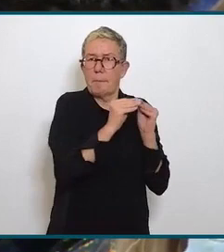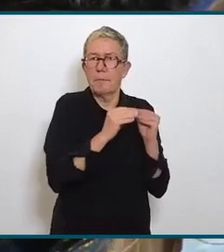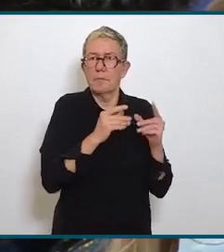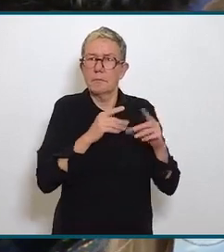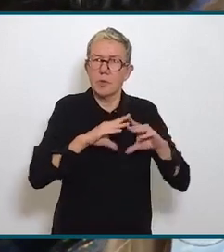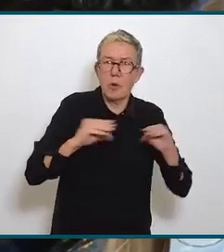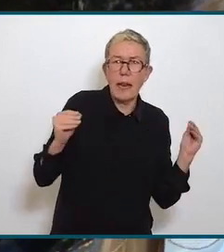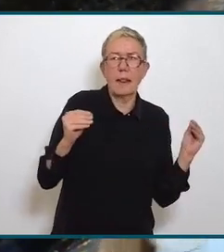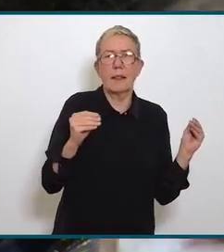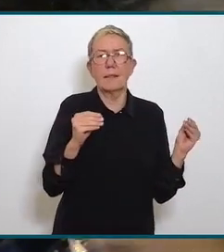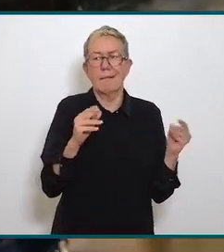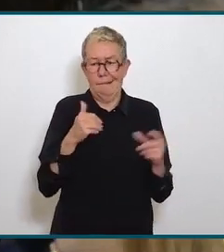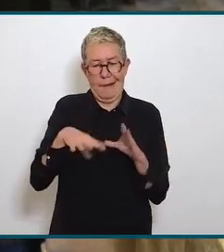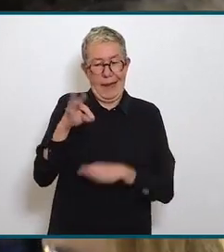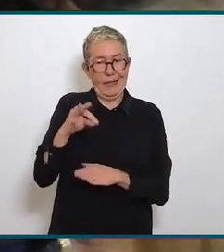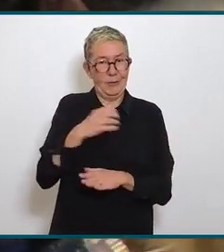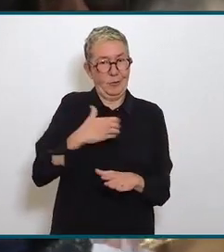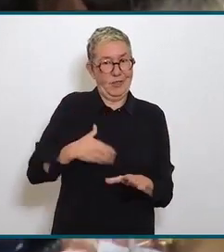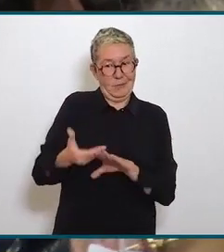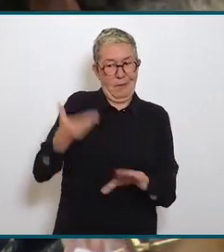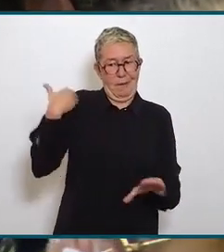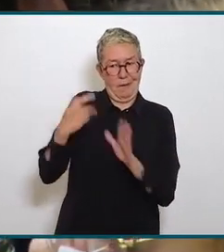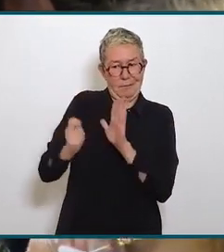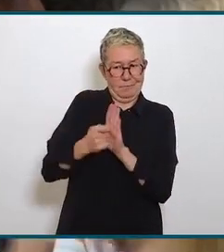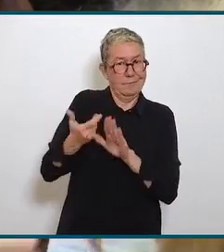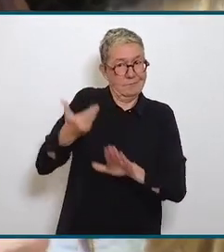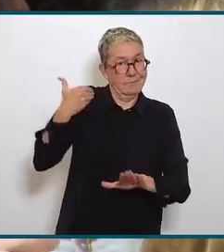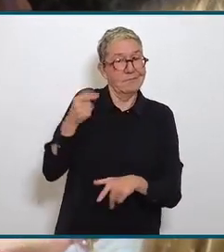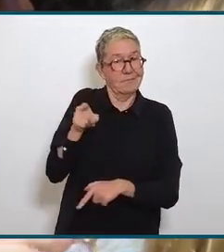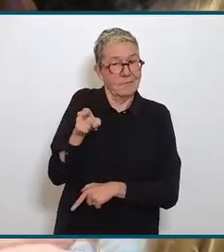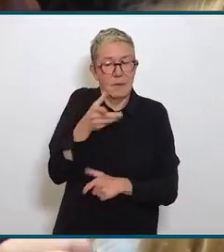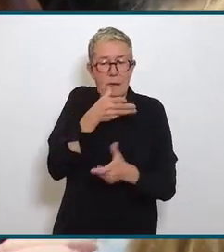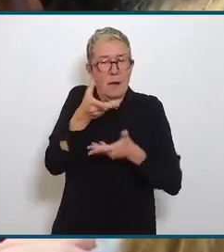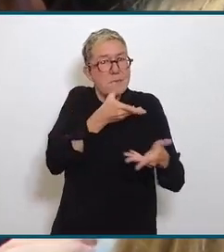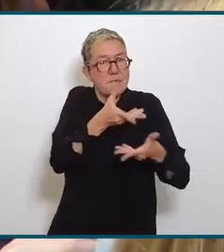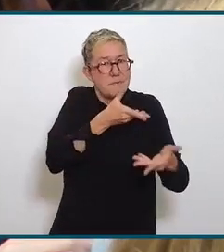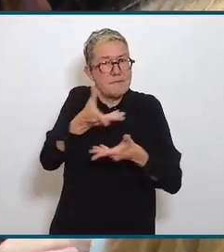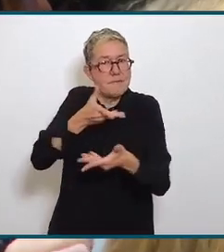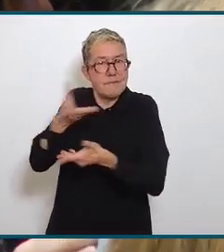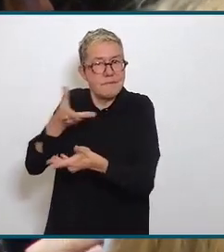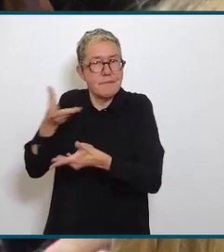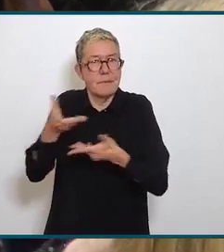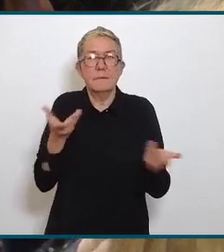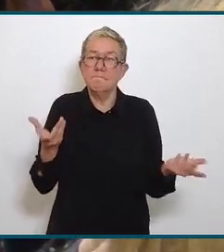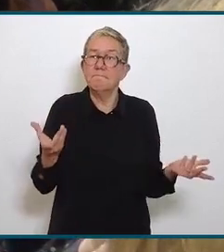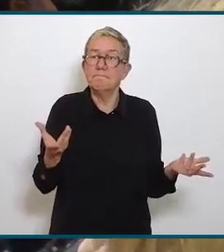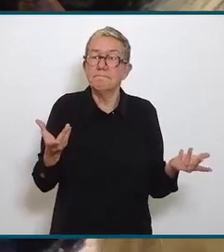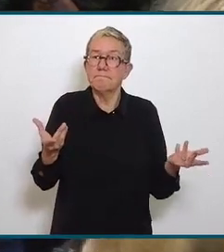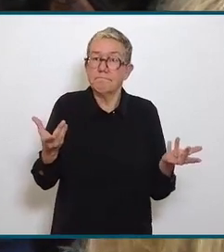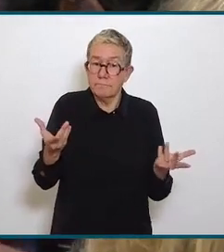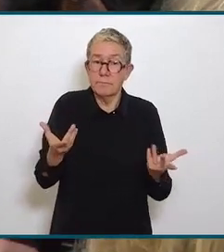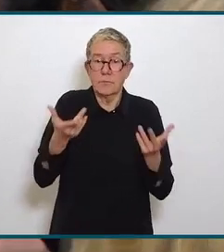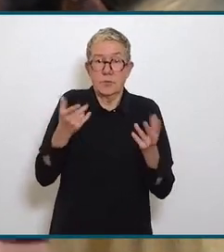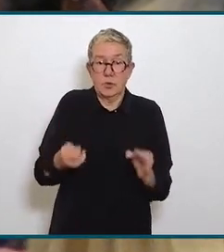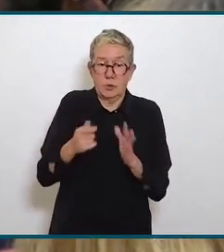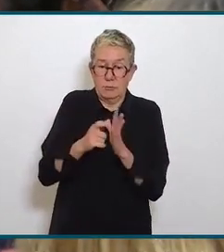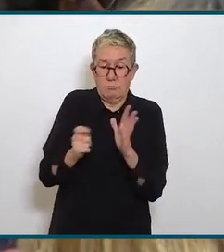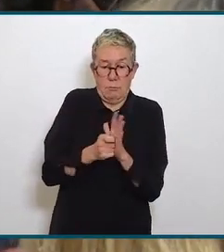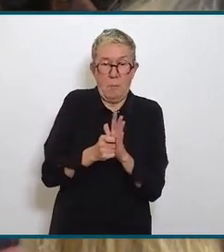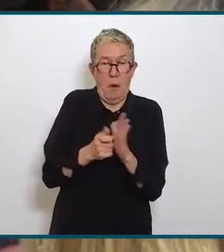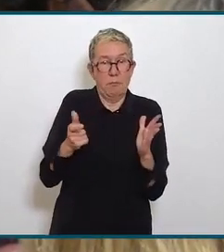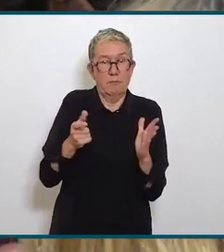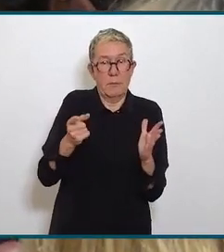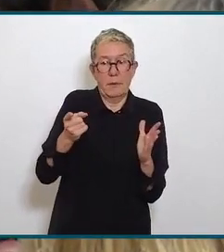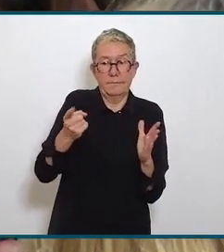Les élections municipales ont d'ailleurs été le moment où les points de vue, les échanges ont pu s'opérer et le moment venu être tranchés par